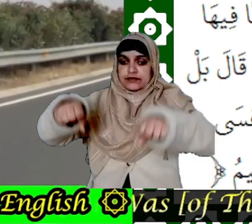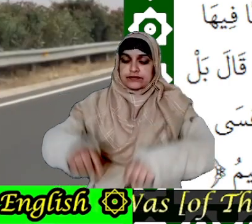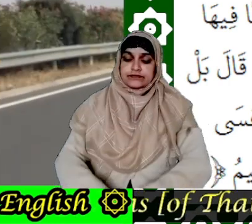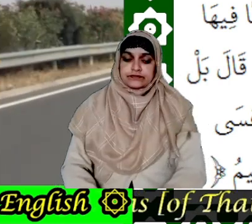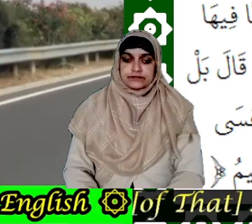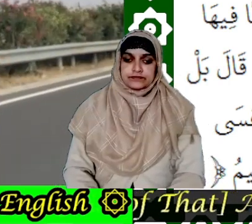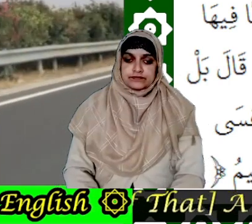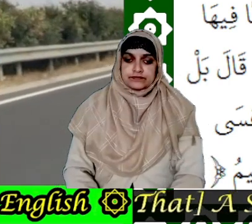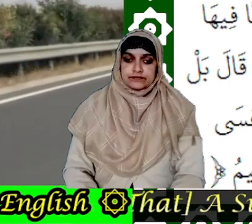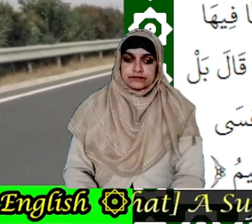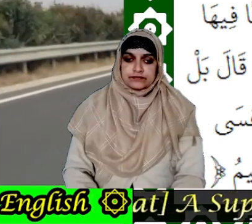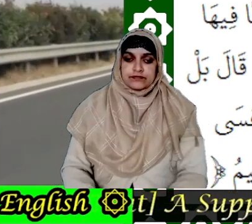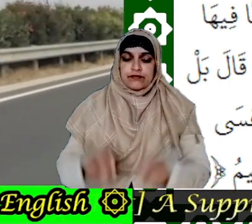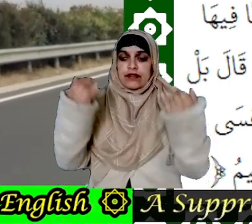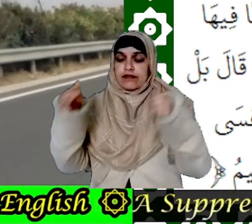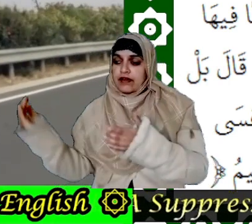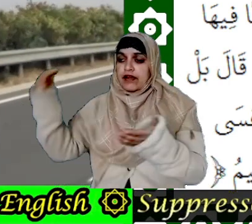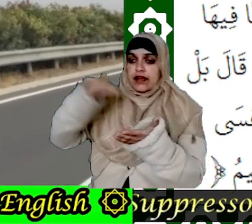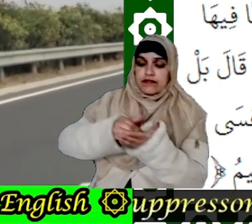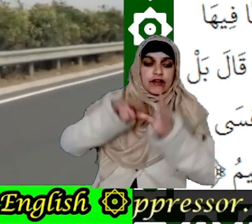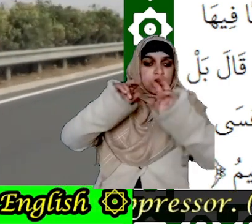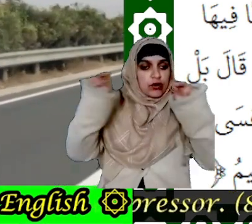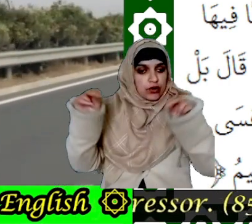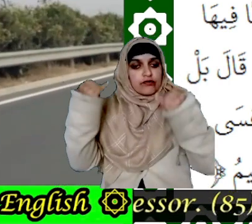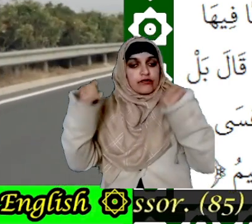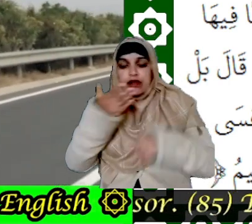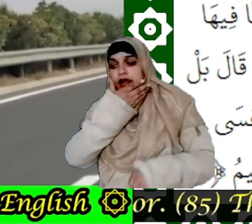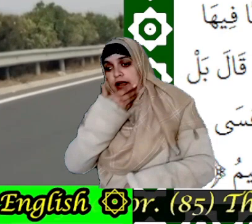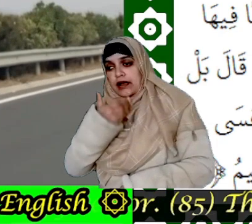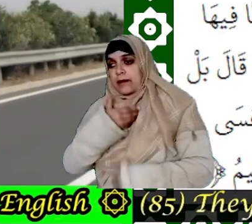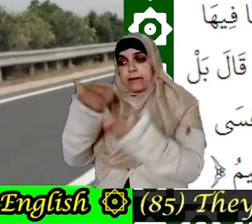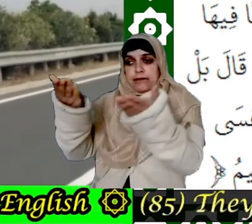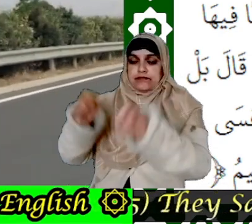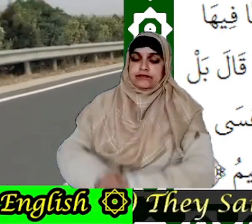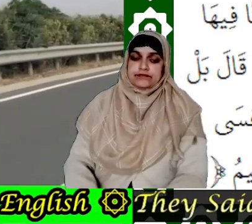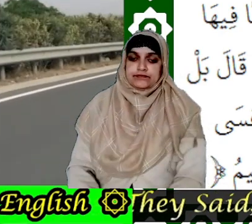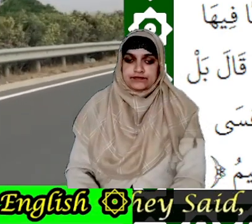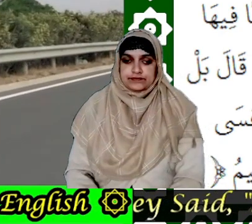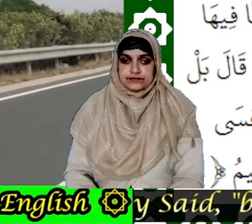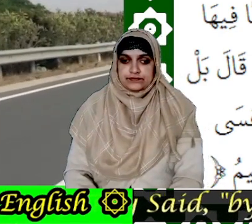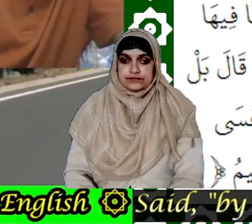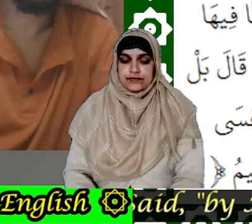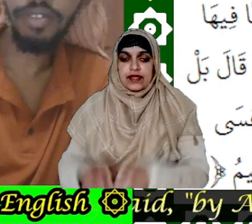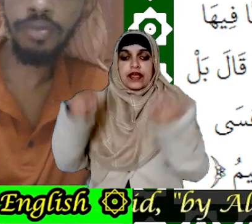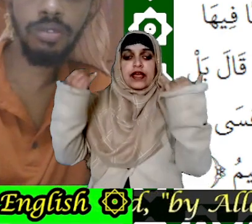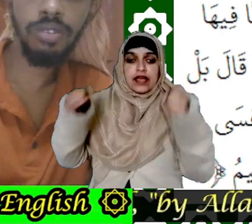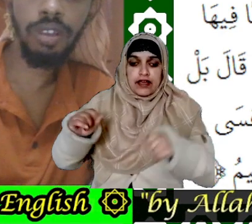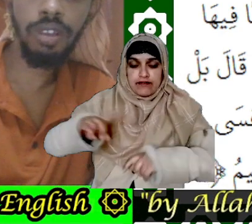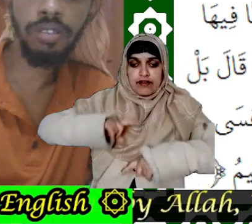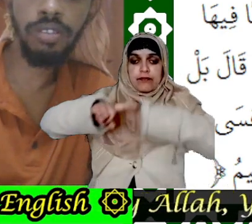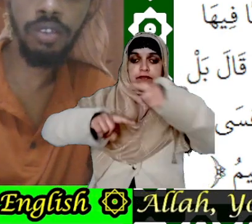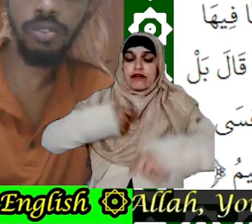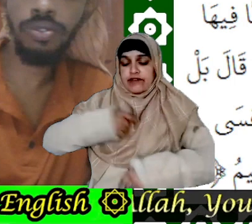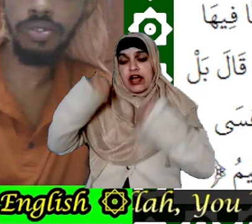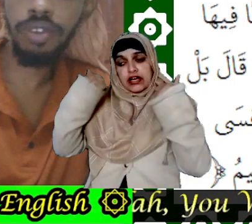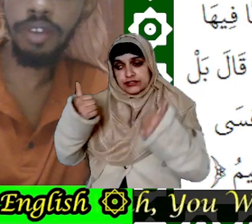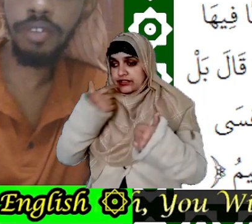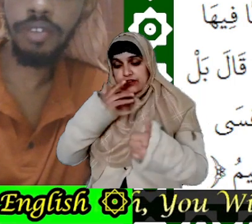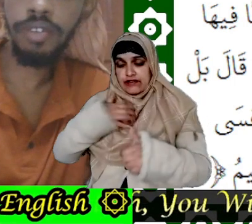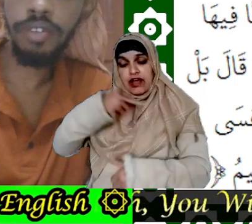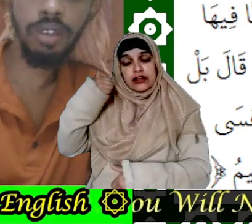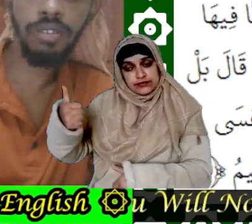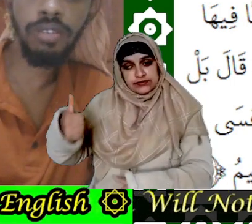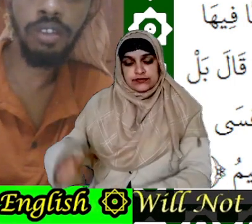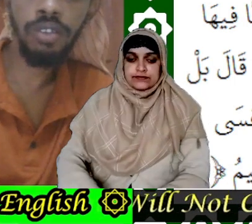رحني وإنا لصادقون نتوان جنة خانا خيسة تلوى. قرية رئيس أهلي قتمي